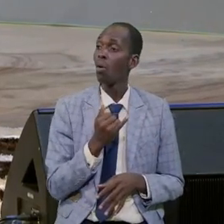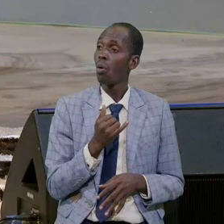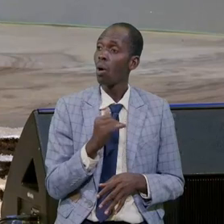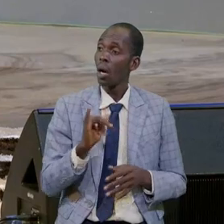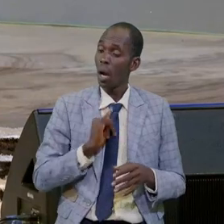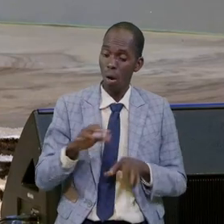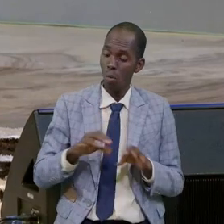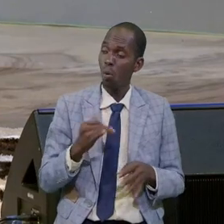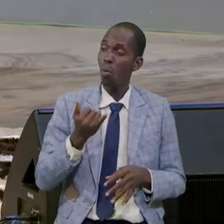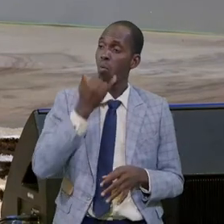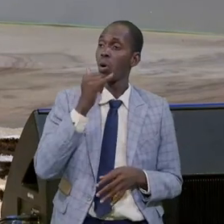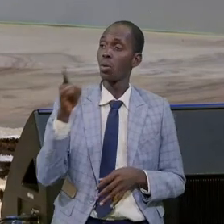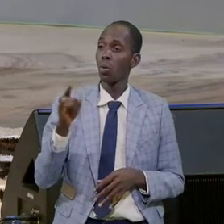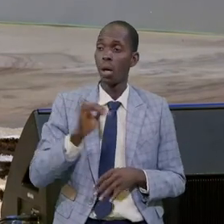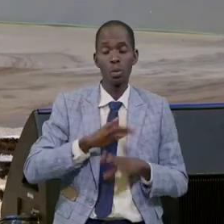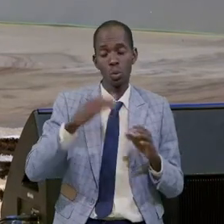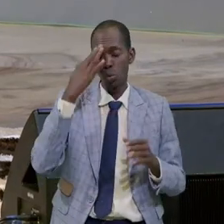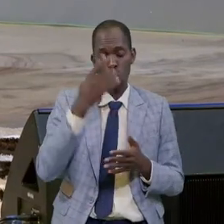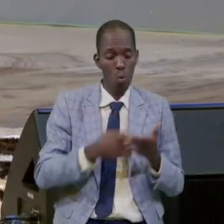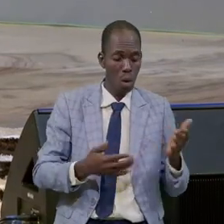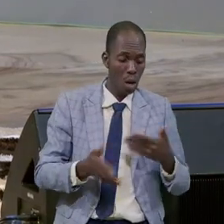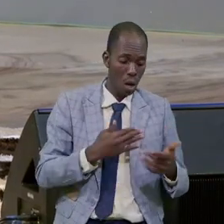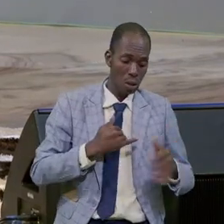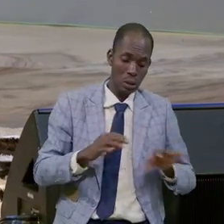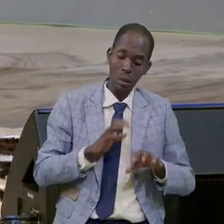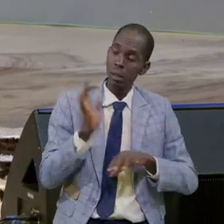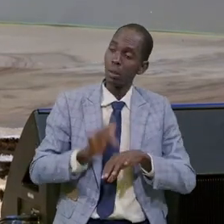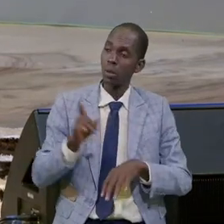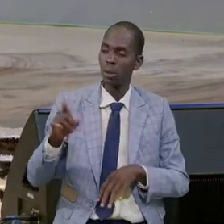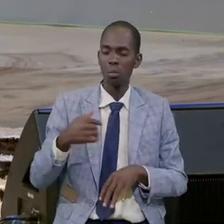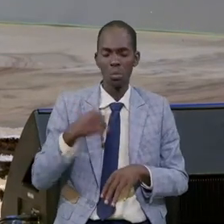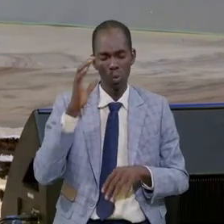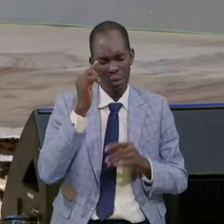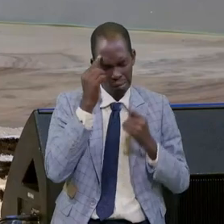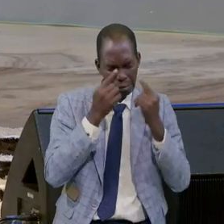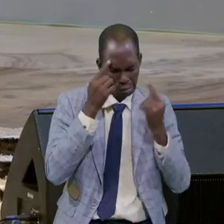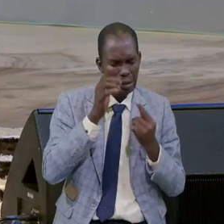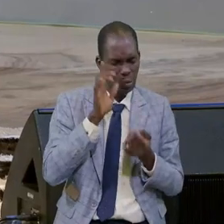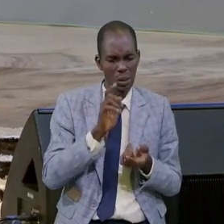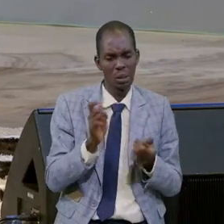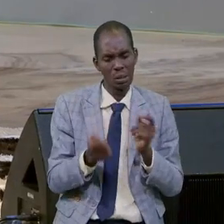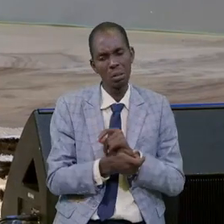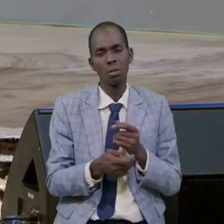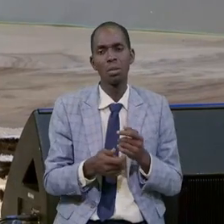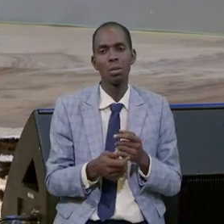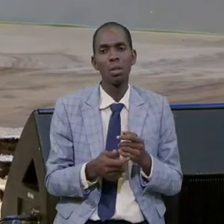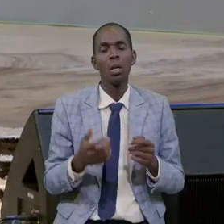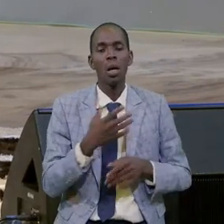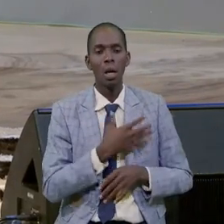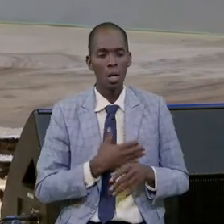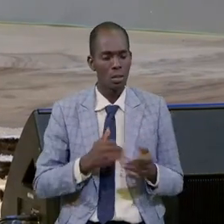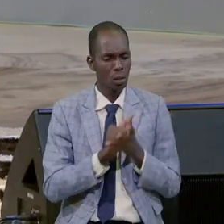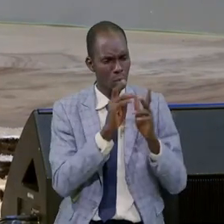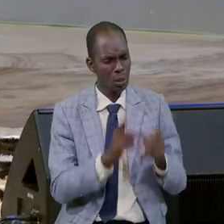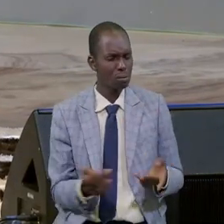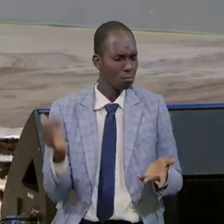je ne sais pas que cela va te blesser. D'accord, je vais le considérer. Et puis, il fait cela, elle refait cela une